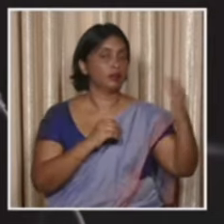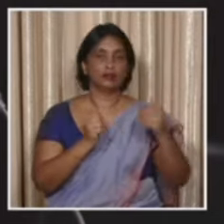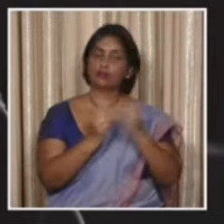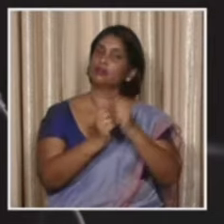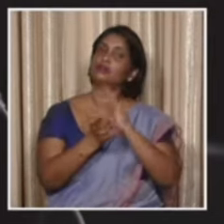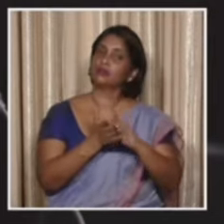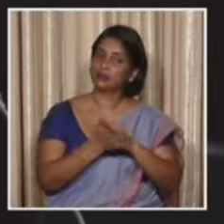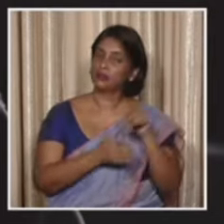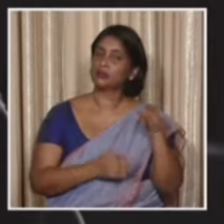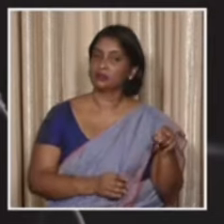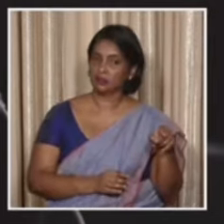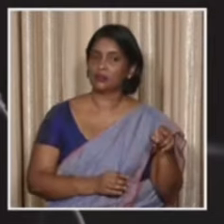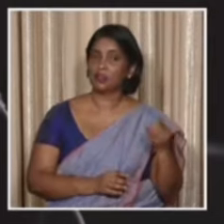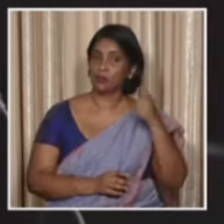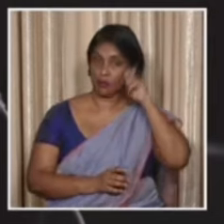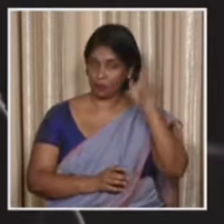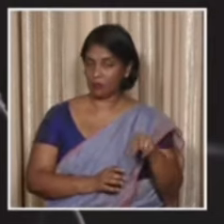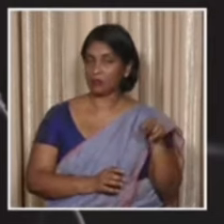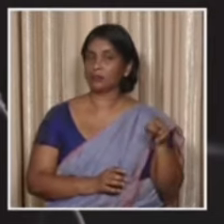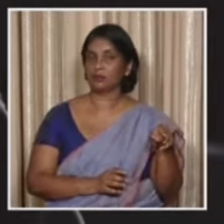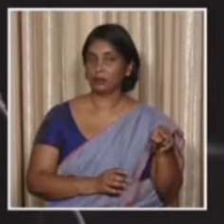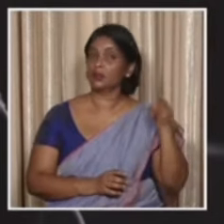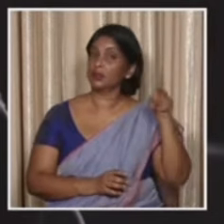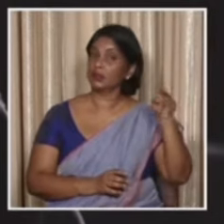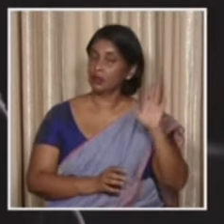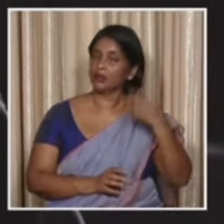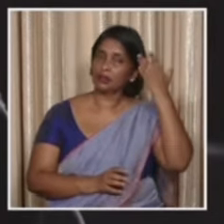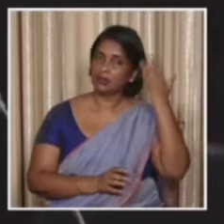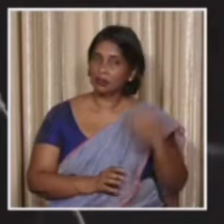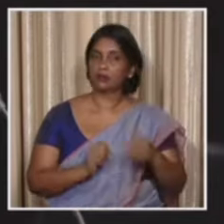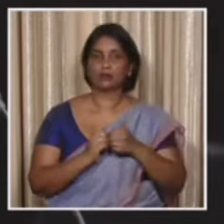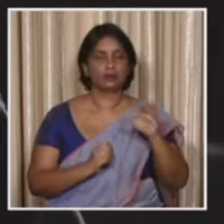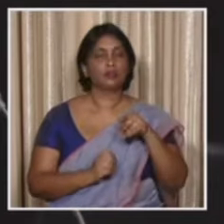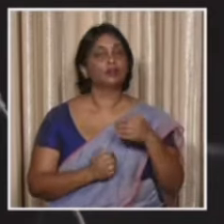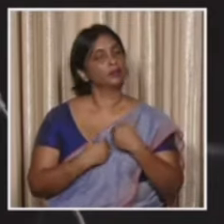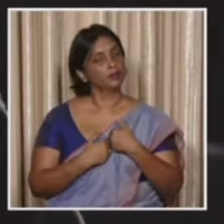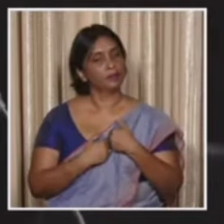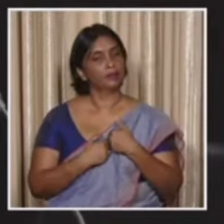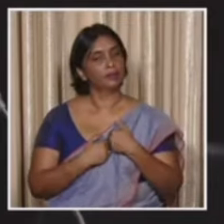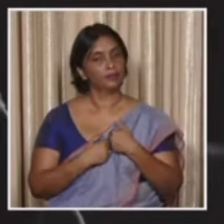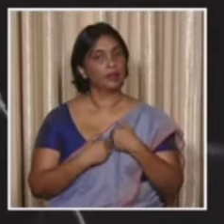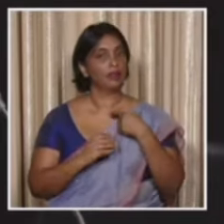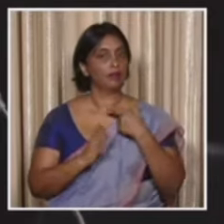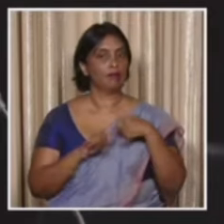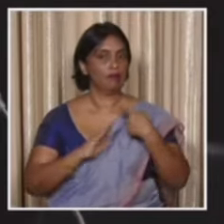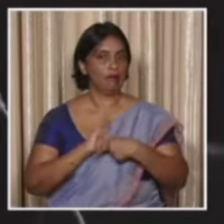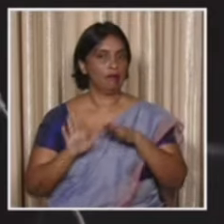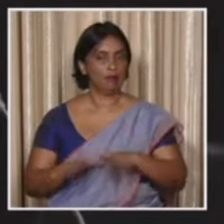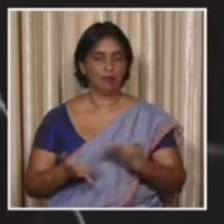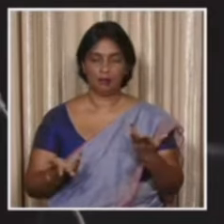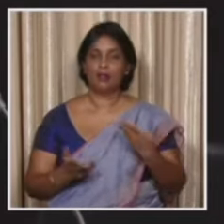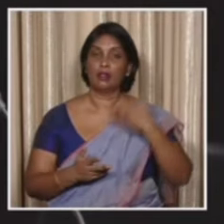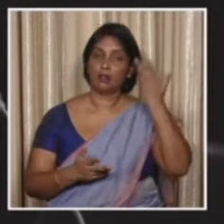அவருடைய மரணம் சம்பவித்த போது நான் நாட்டில் இருக்கவில்லை, எனவே அவருடைய இறுதிச் சடங்குகளில் என்னால் பங்கு